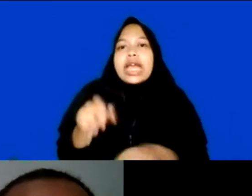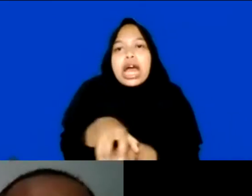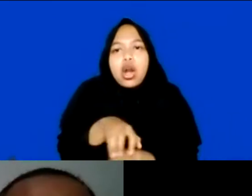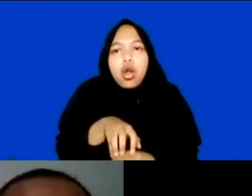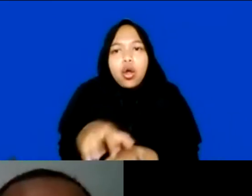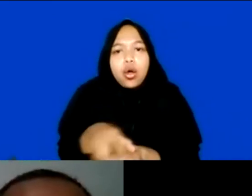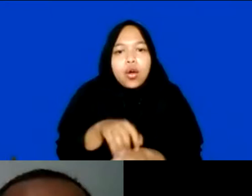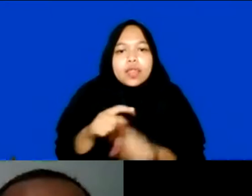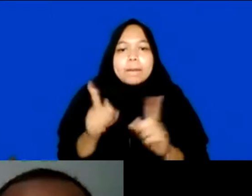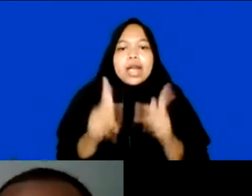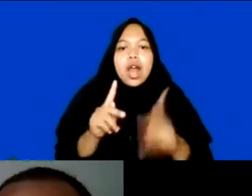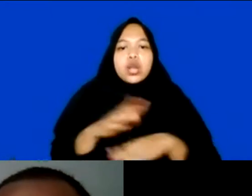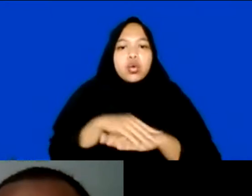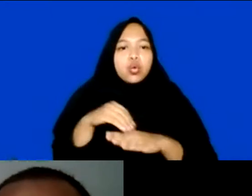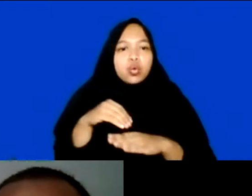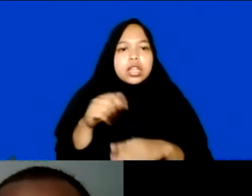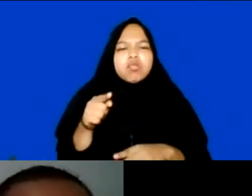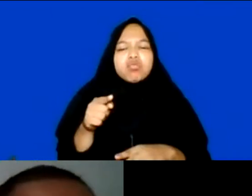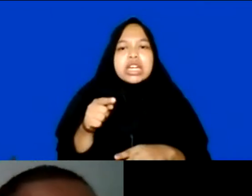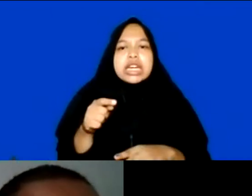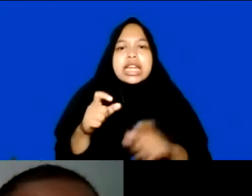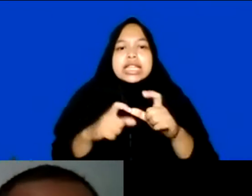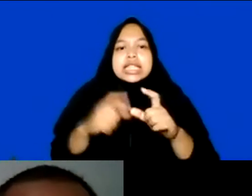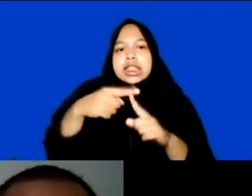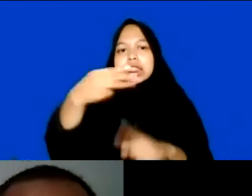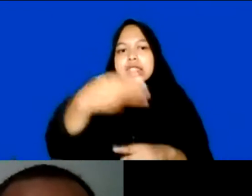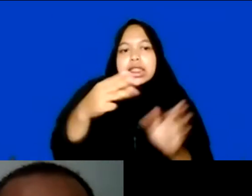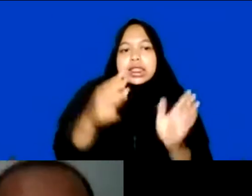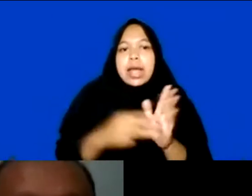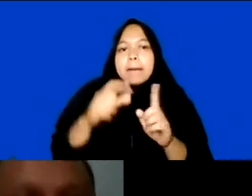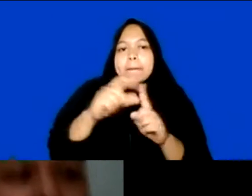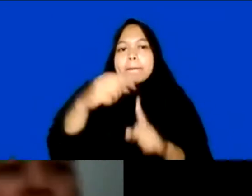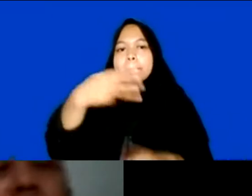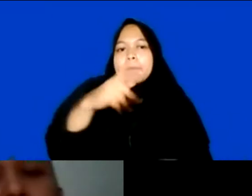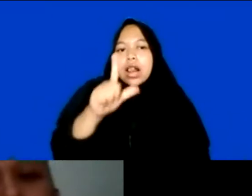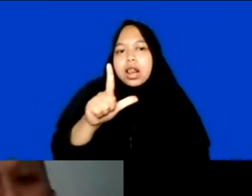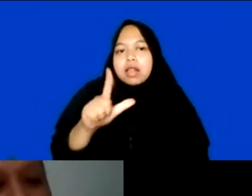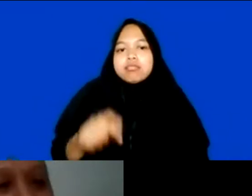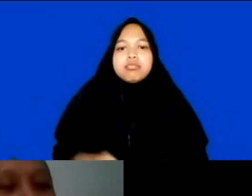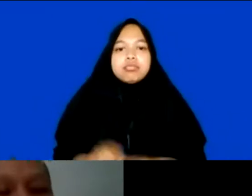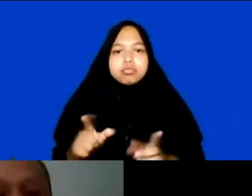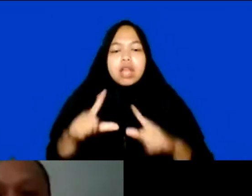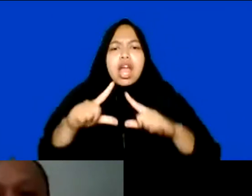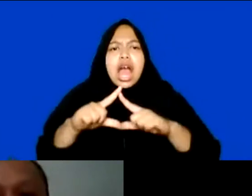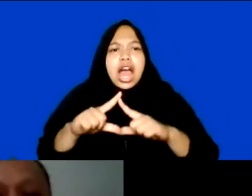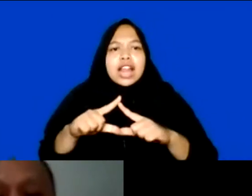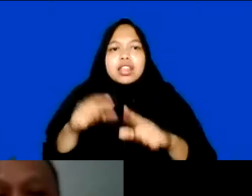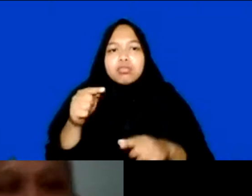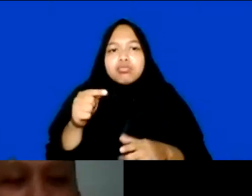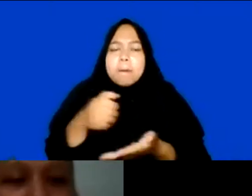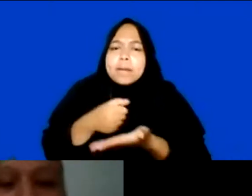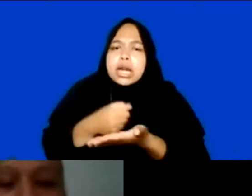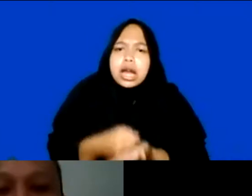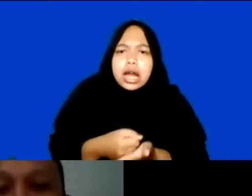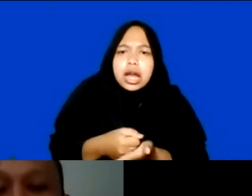di kulit itu lebih seperti stempel gitu loh. Jadi alatnya itu cuma menekan kulit biar